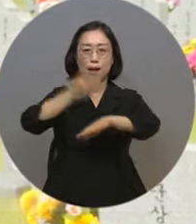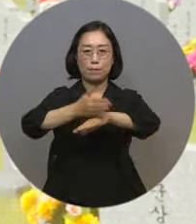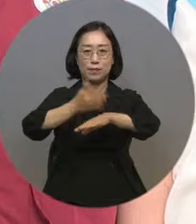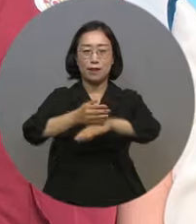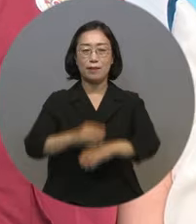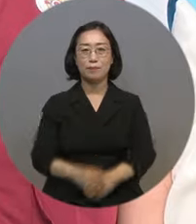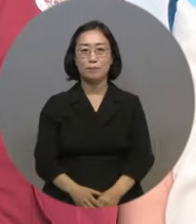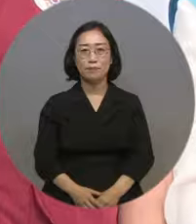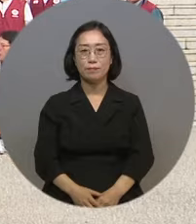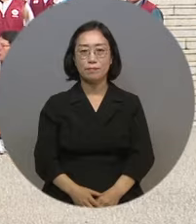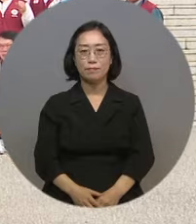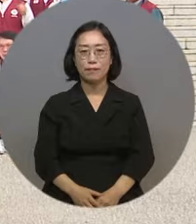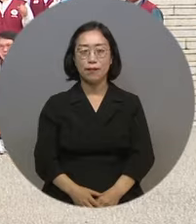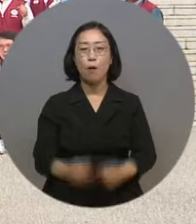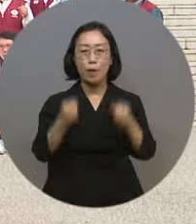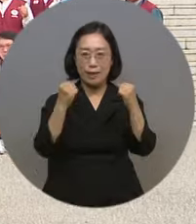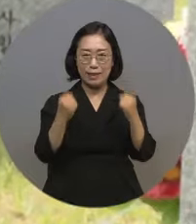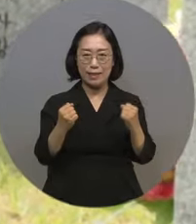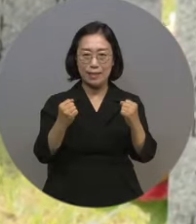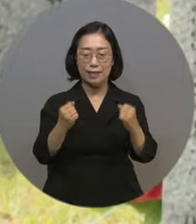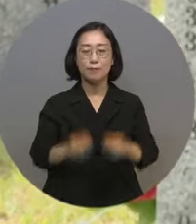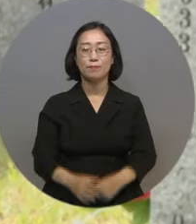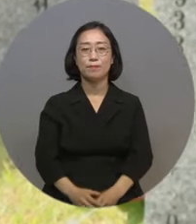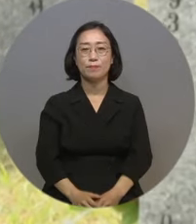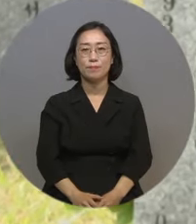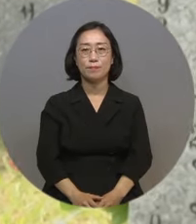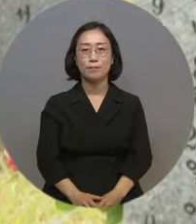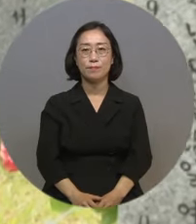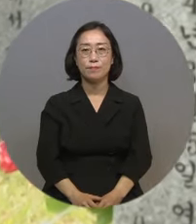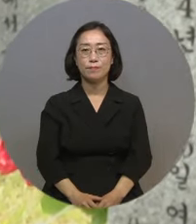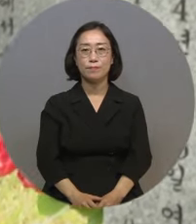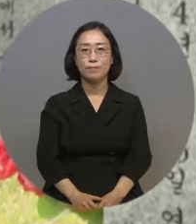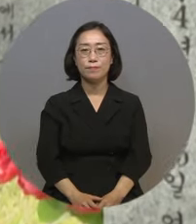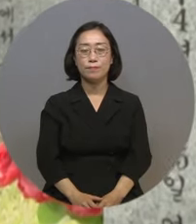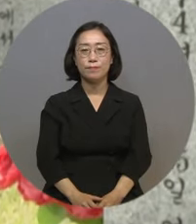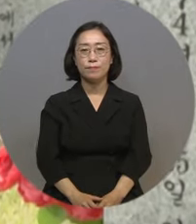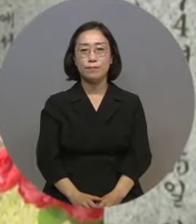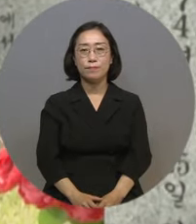생각하고 있습니다. 복지TV 뉴스 이준호입니다.